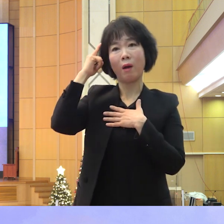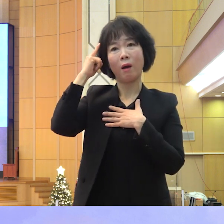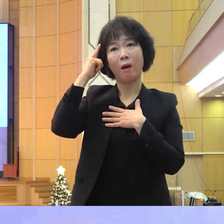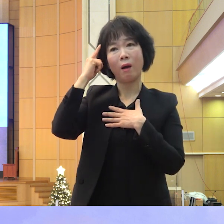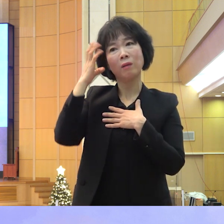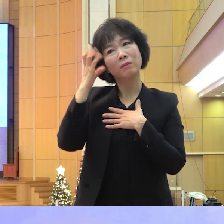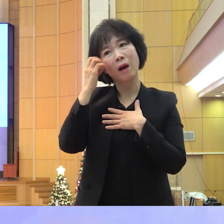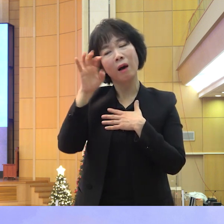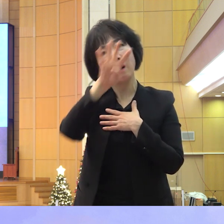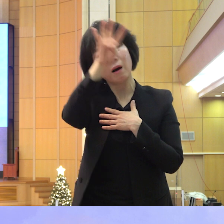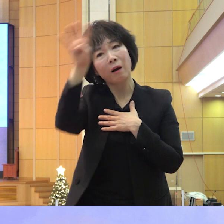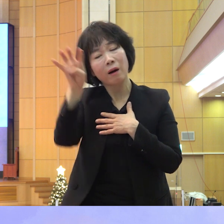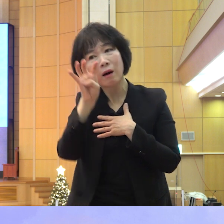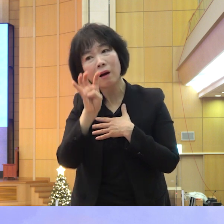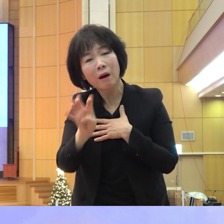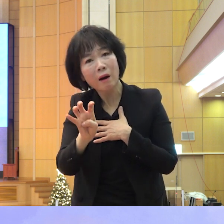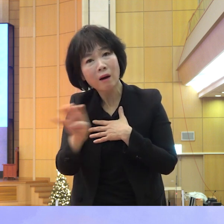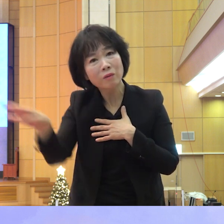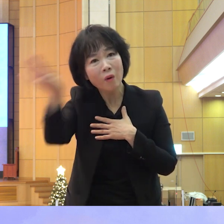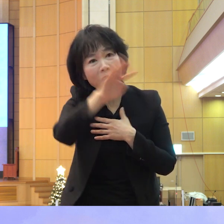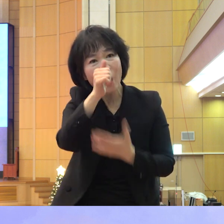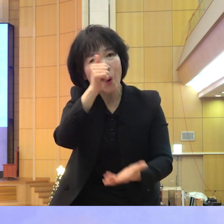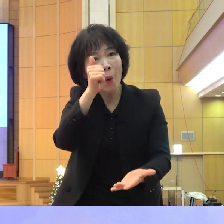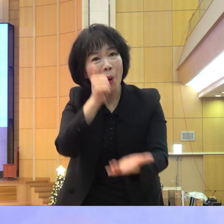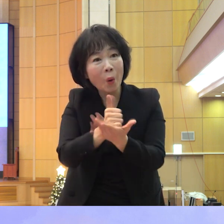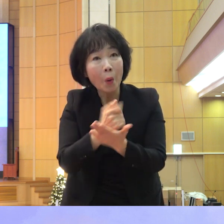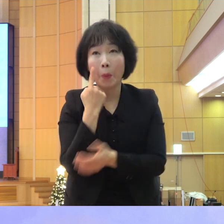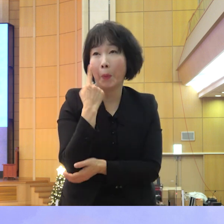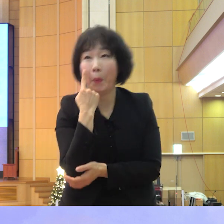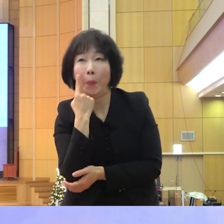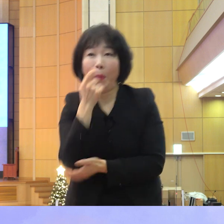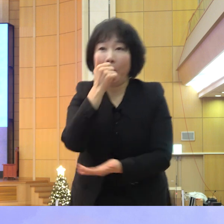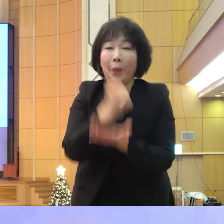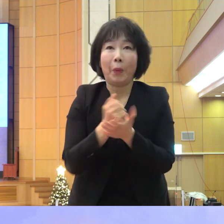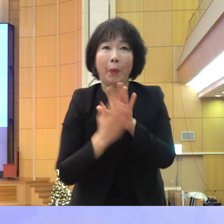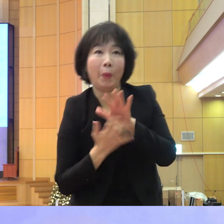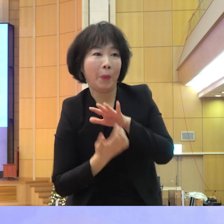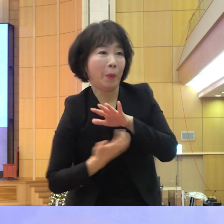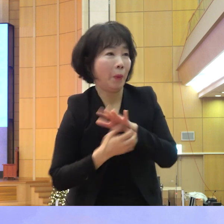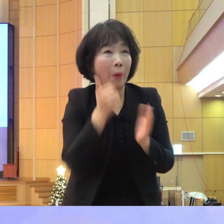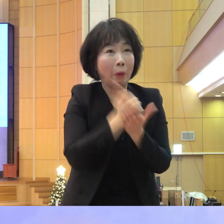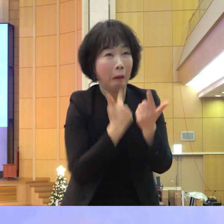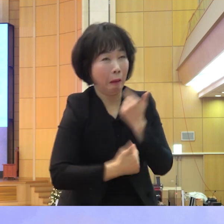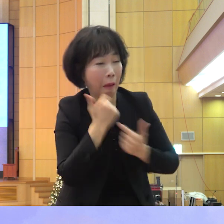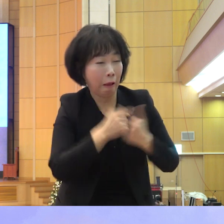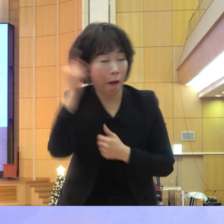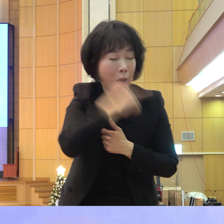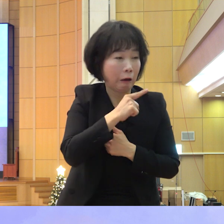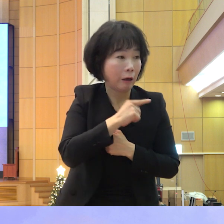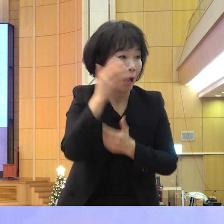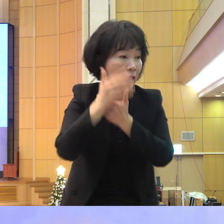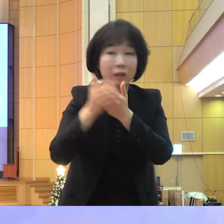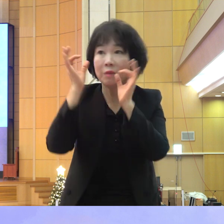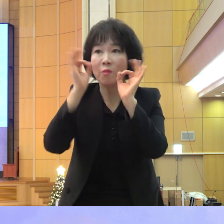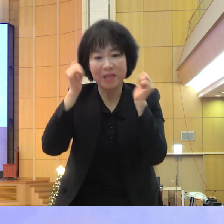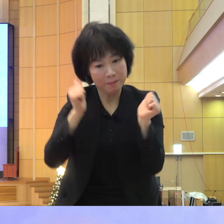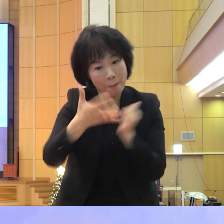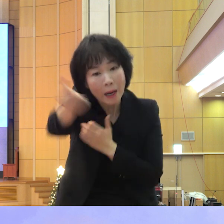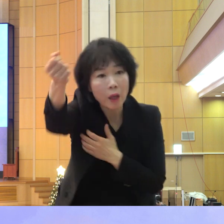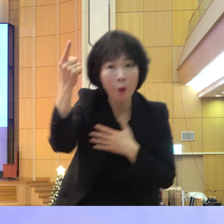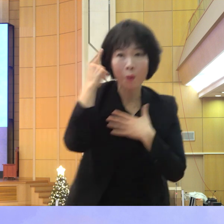복받아 살 수 있는데 왜 저렇게 자꾸만 죄악 세상을 바라보고 죄를 짓고 악하게 살다가 하나님 앞에